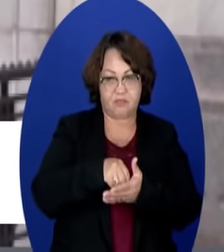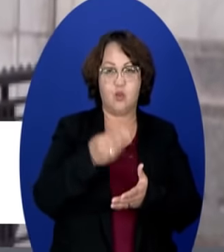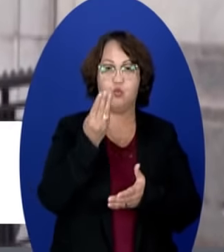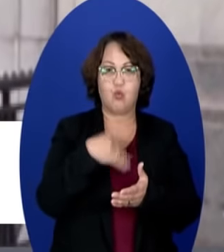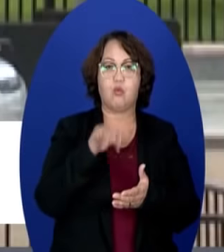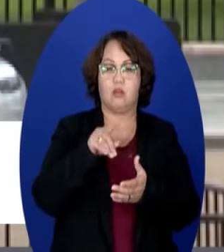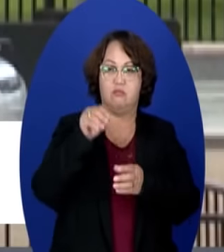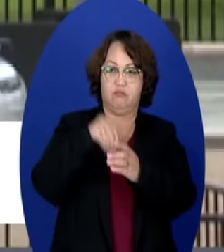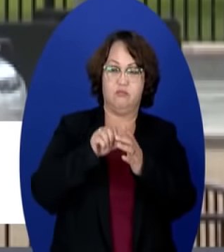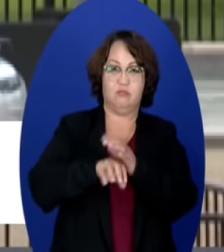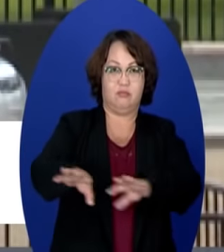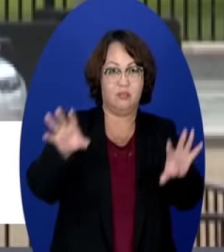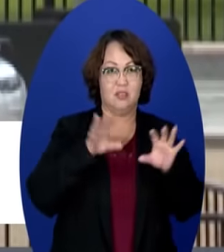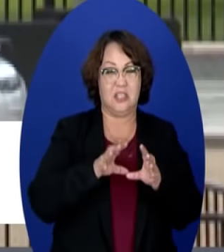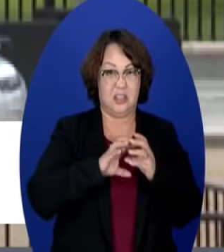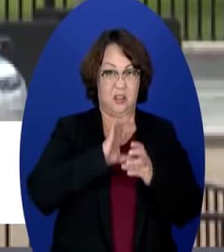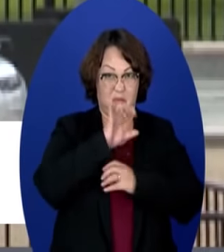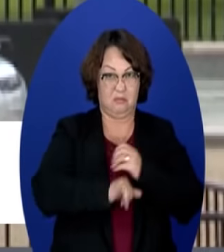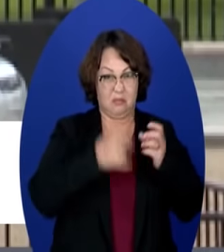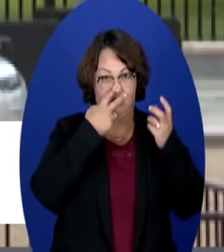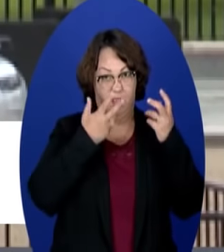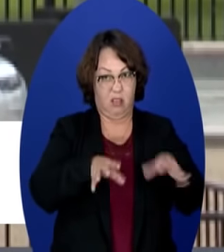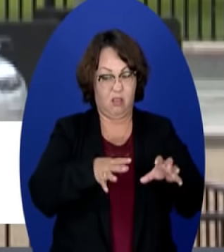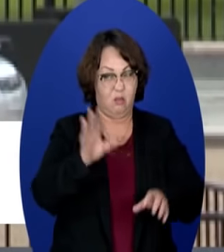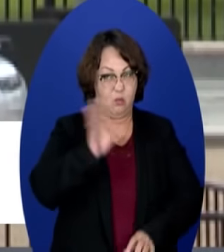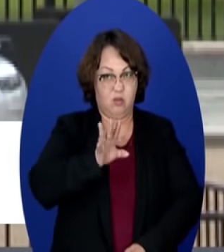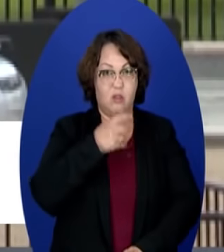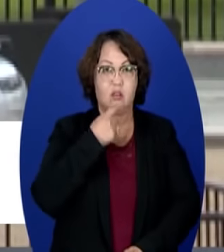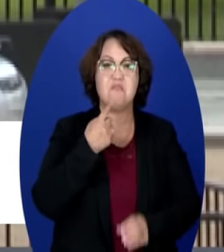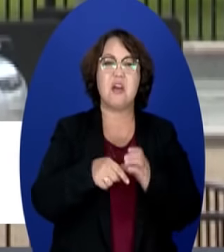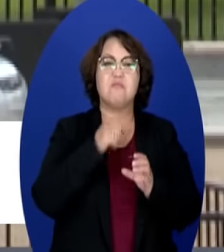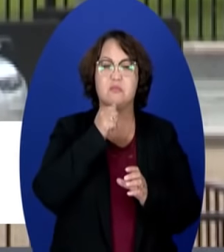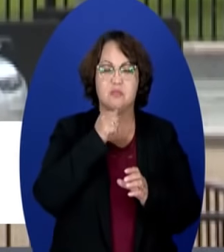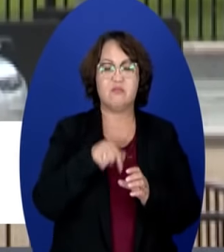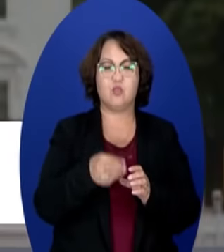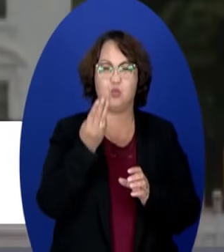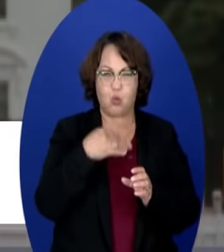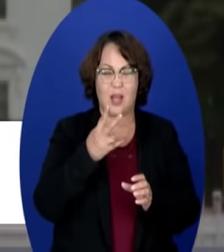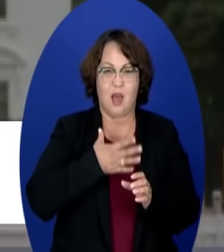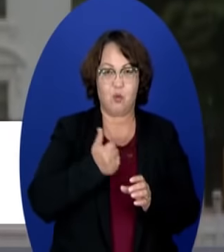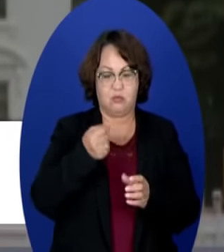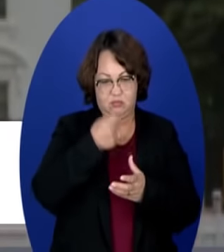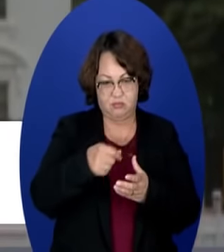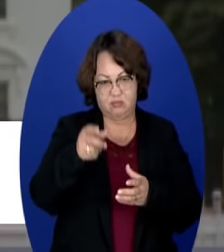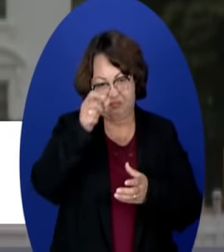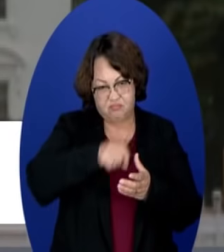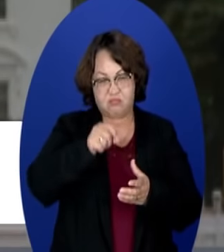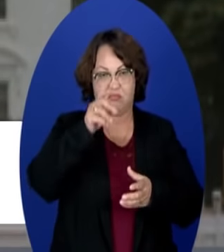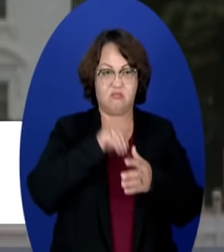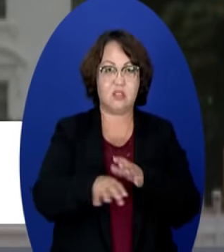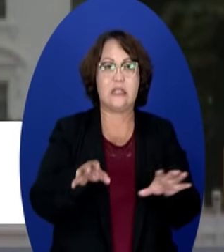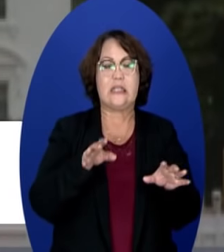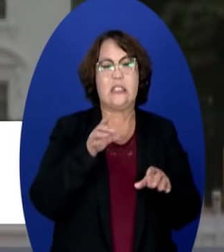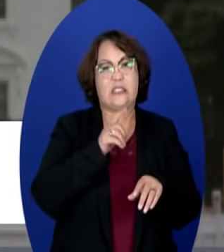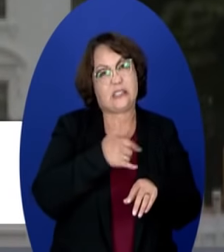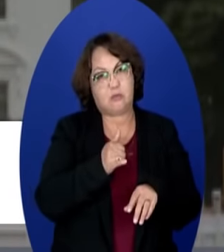дэлхийн нийтийн доог таху болно гэдгийг анхааруулж байла. Харин олон нийтийн сүлжээнд ирэх 11-р сарын сонгуулийн товыг хойшлуулах боломжтой тухай